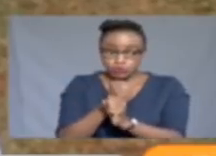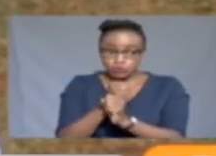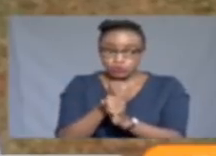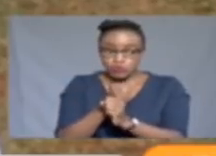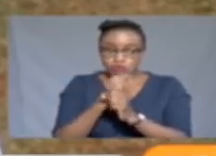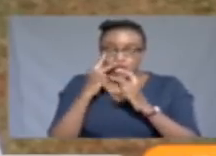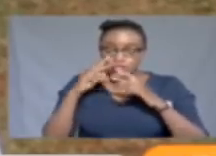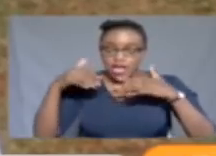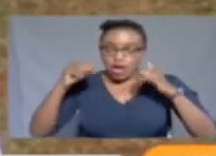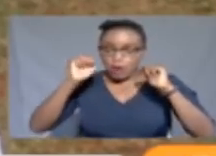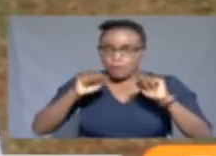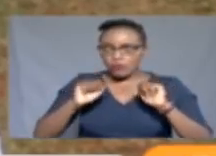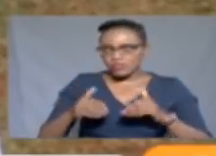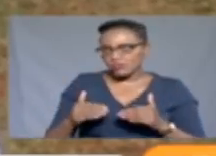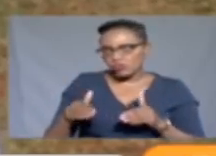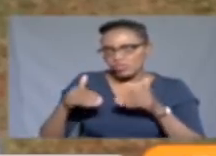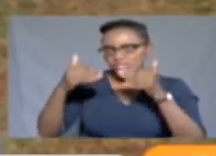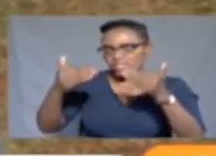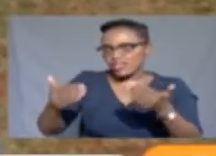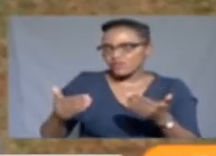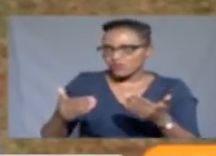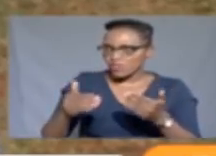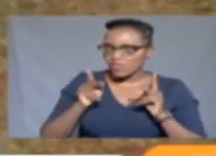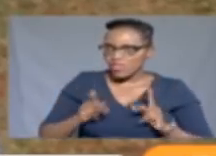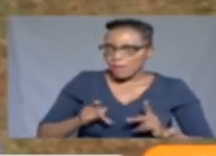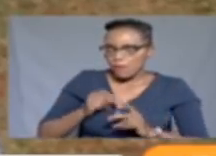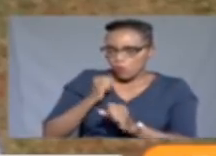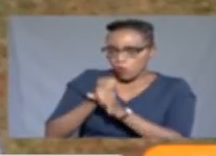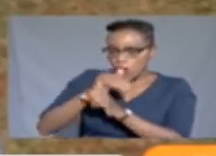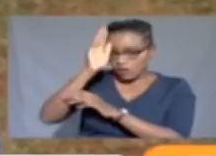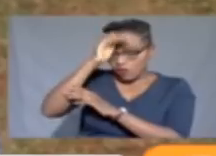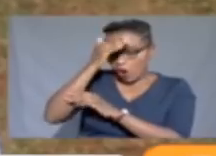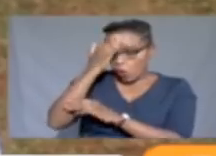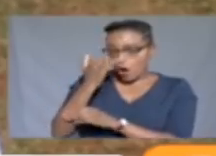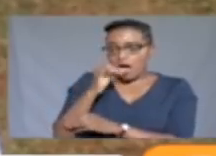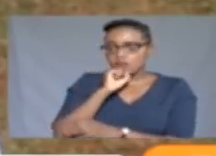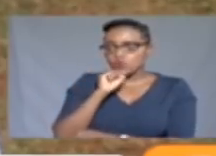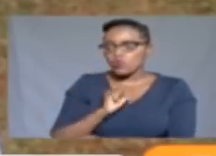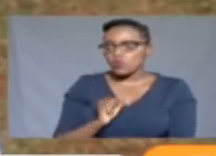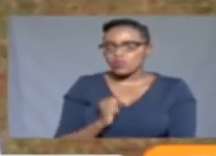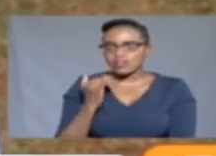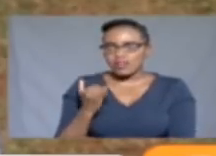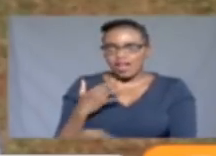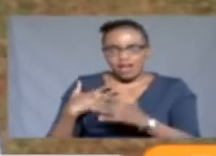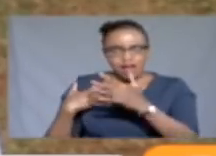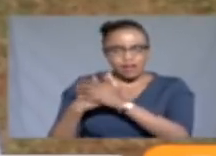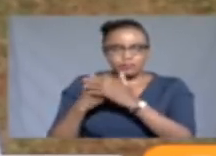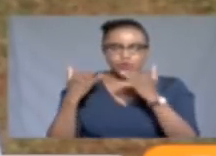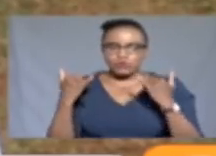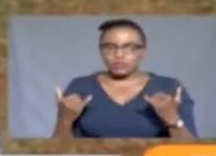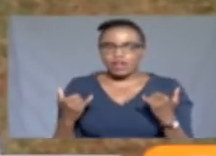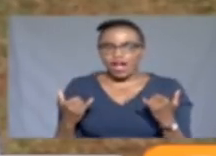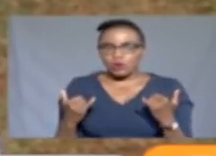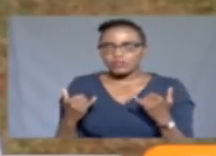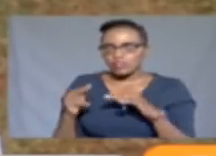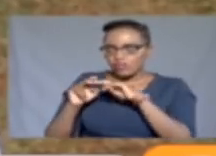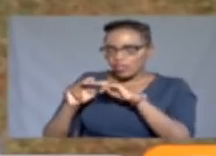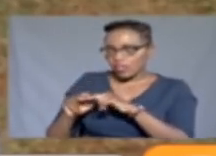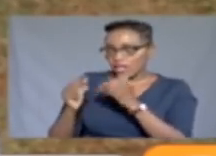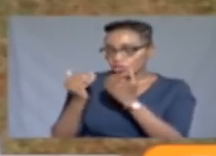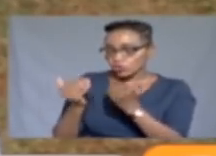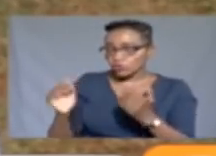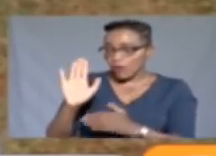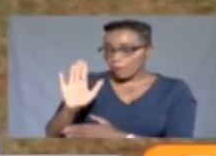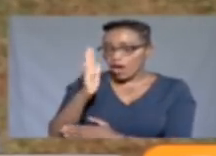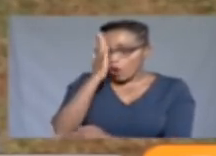aone vile wangepea hii watu walikuwa cheshi, sababu wamekuwa wasee. Na mpaka sasa unajua anategemea watoto yake